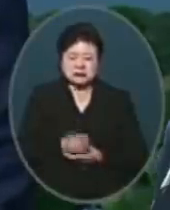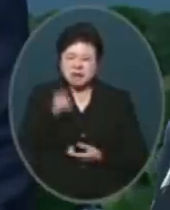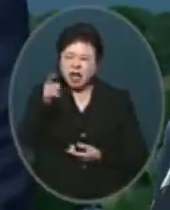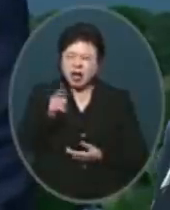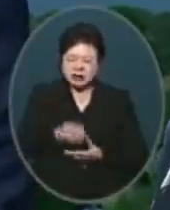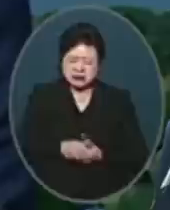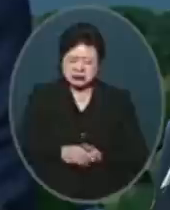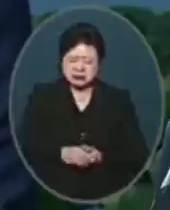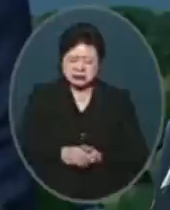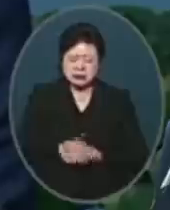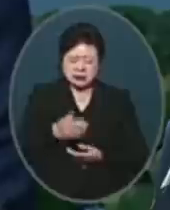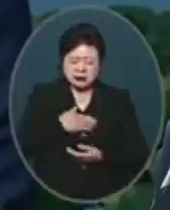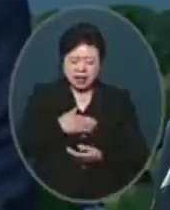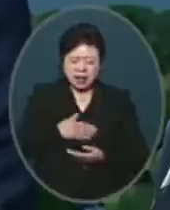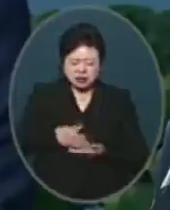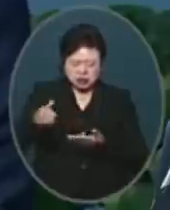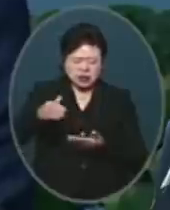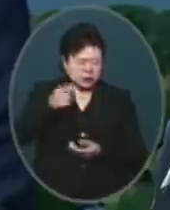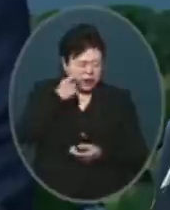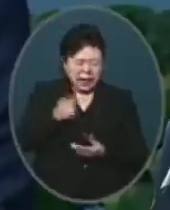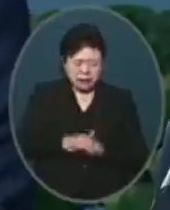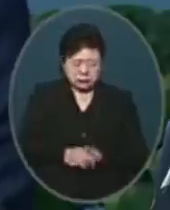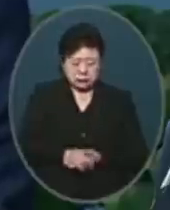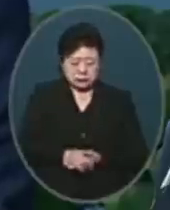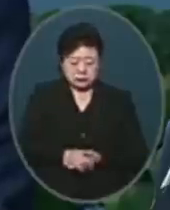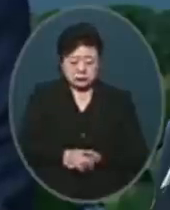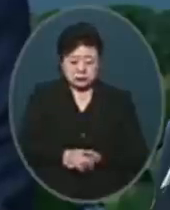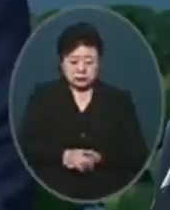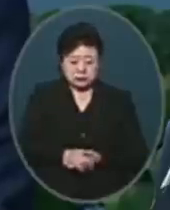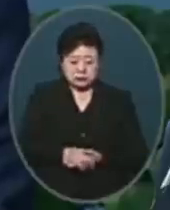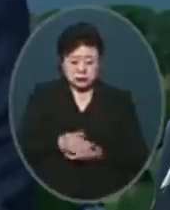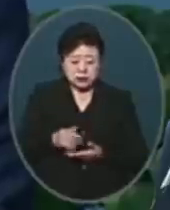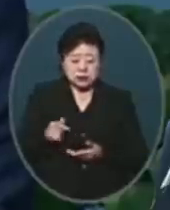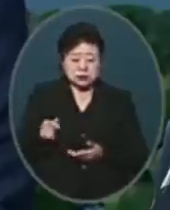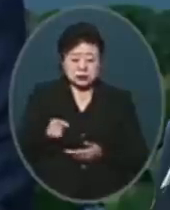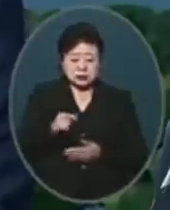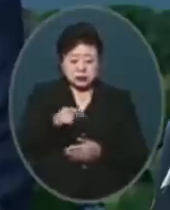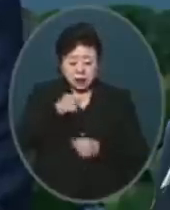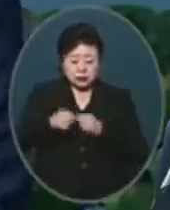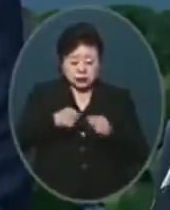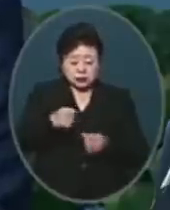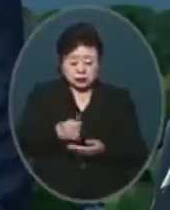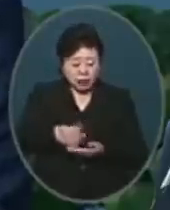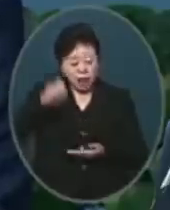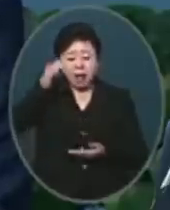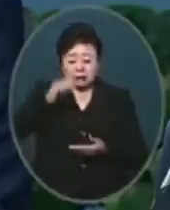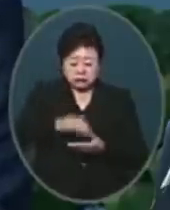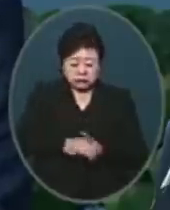네가 나를 쫓아내지 못한다. 아니, 안 쫓아냅니다. 마음대로 나가십시오.